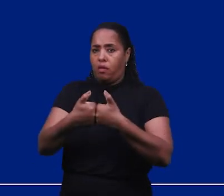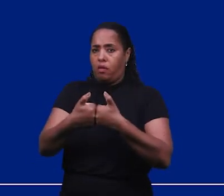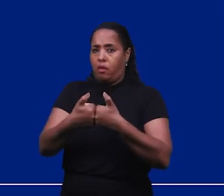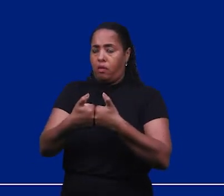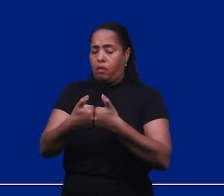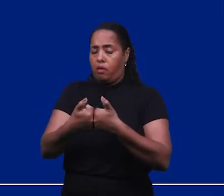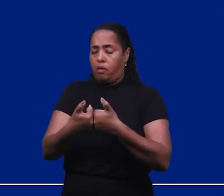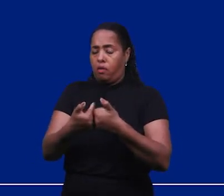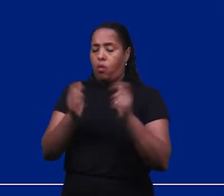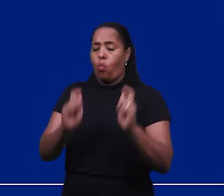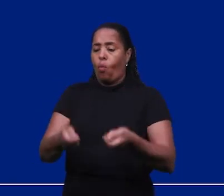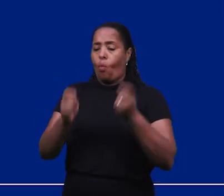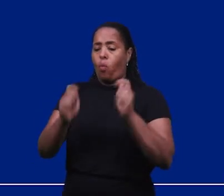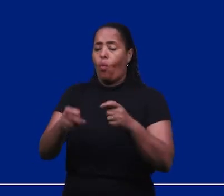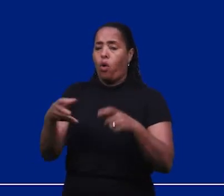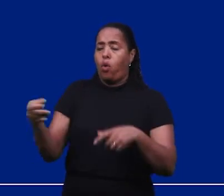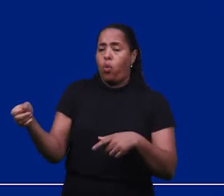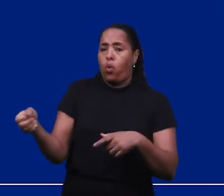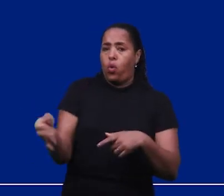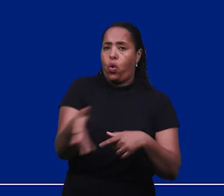de Dieu dans un char nouveau.